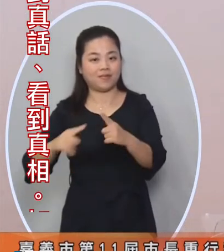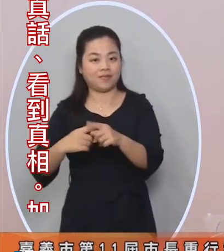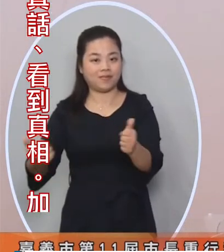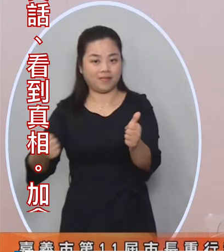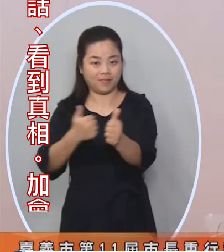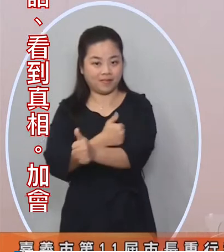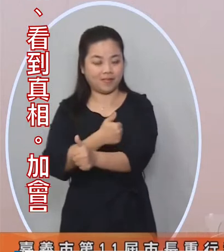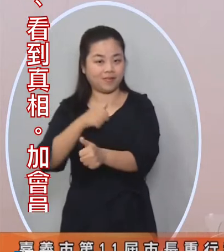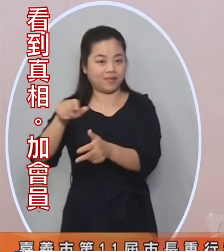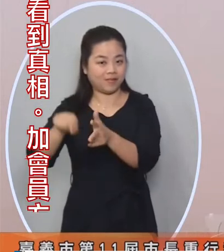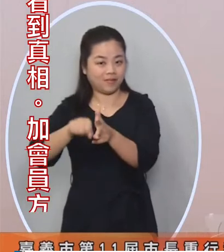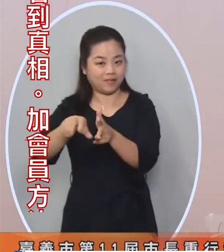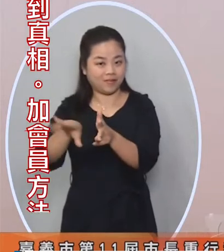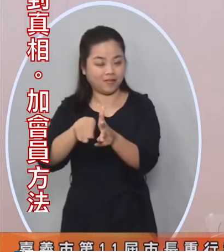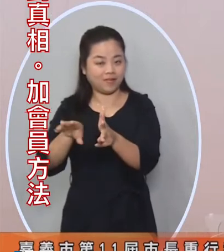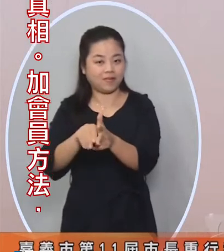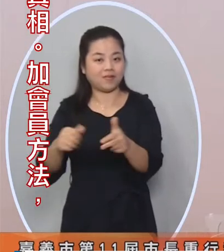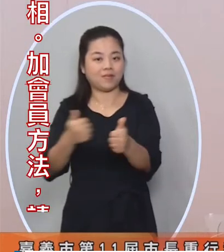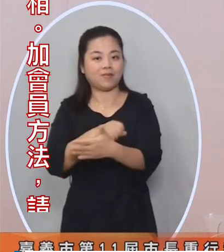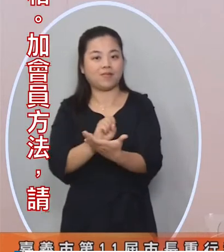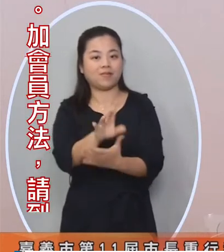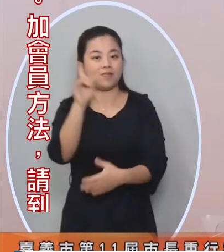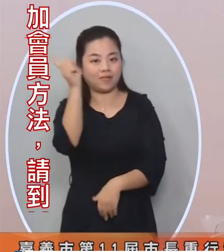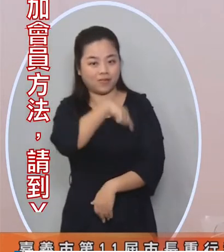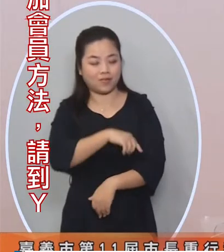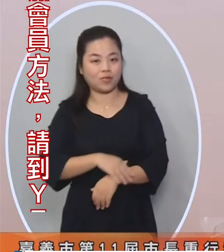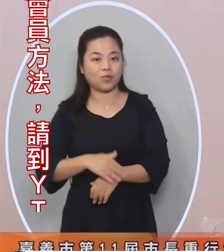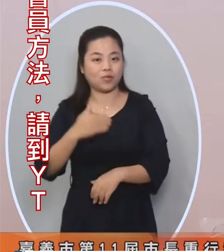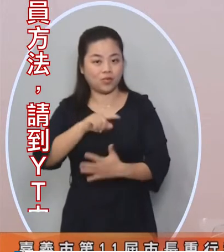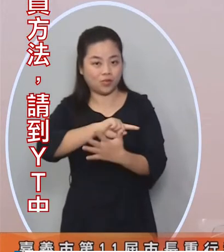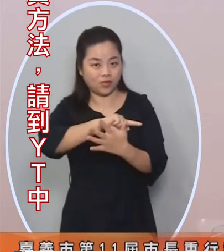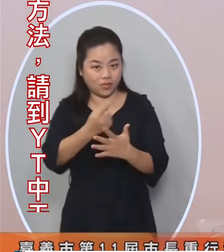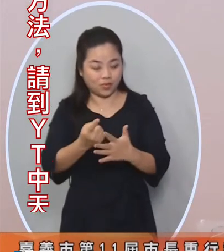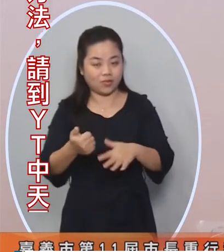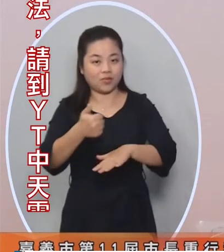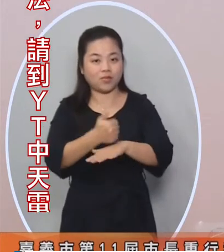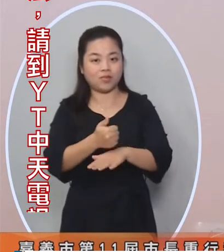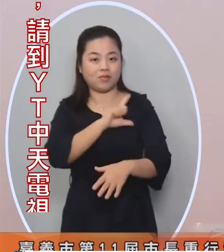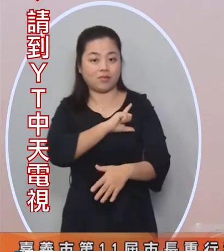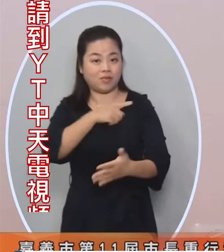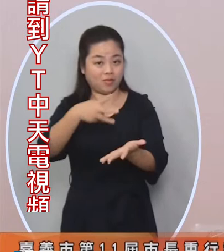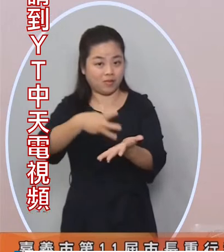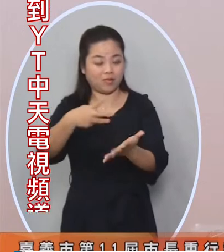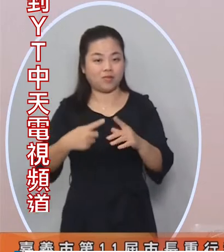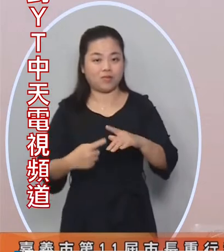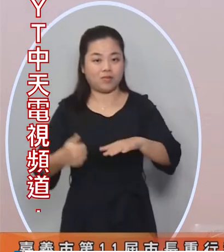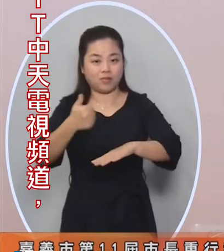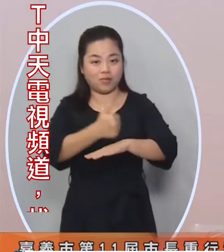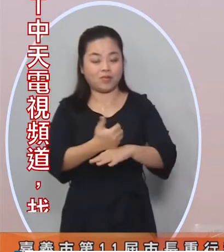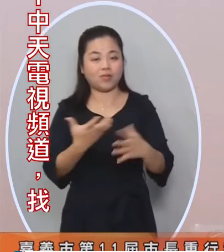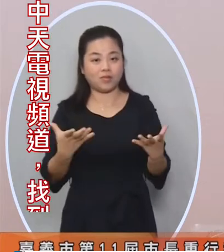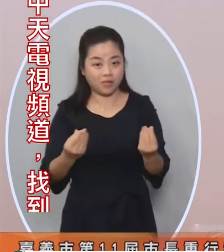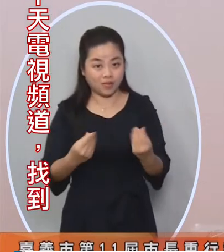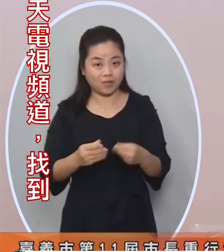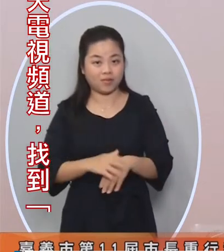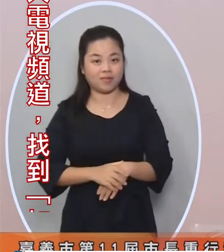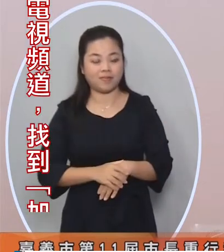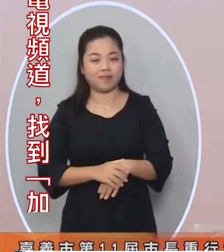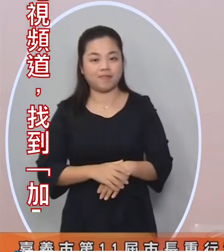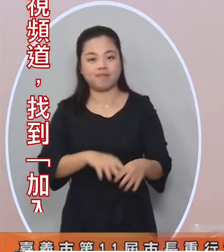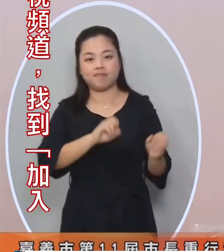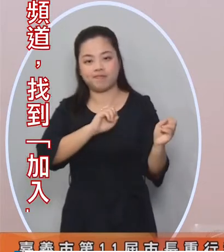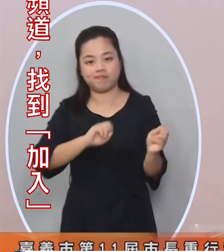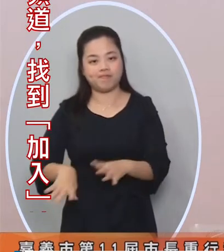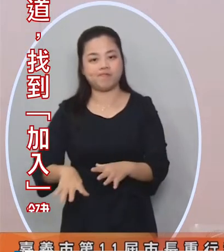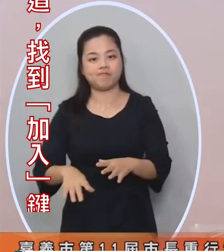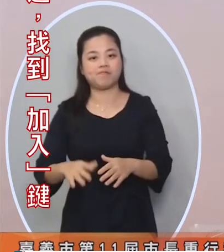人替代或以录音、录影政见请求代播。如轮到发表政见时，经唱名三次仍未上台发表政见者，应以